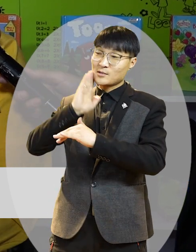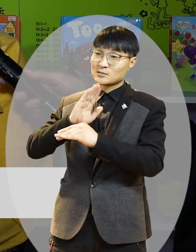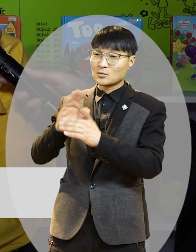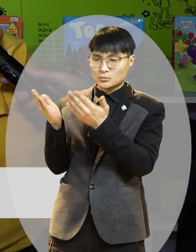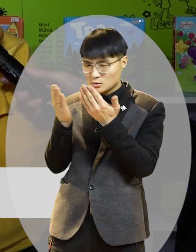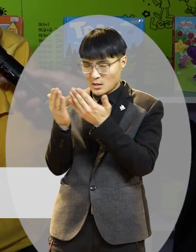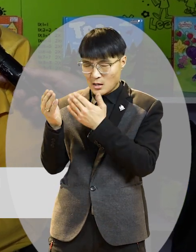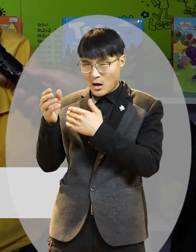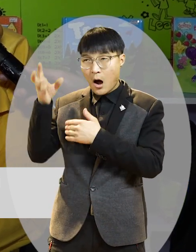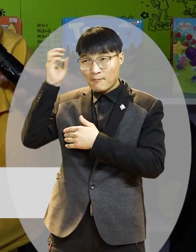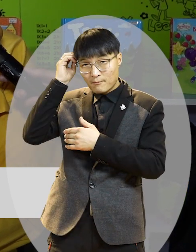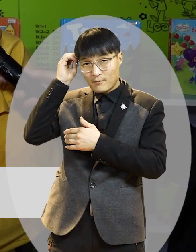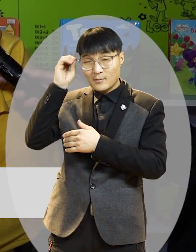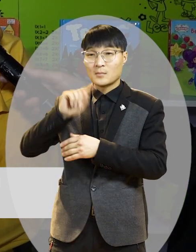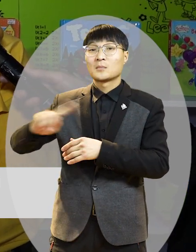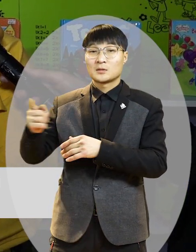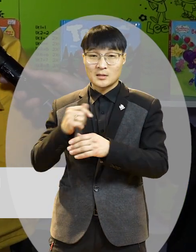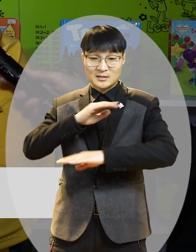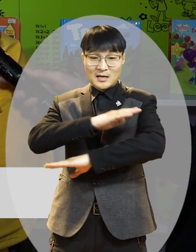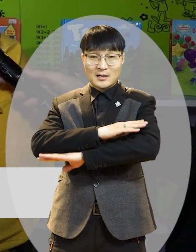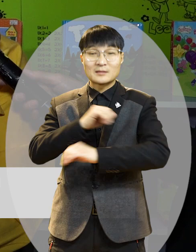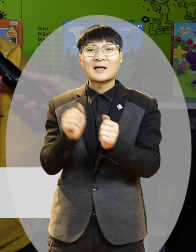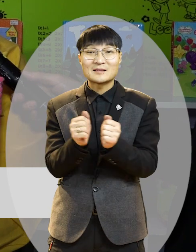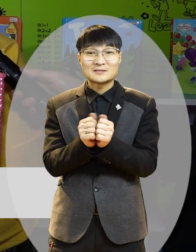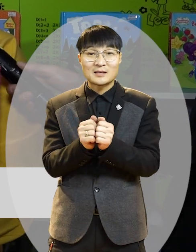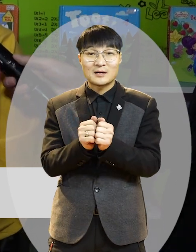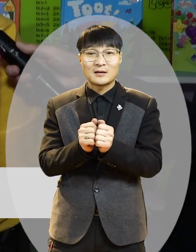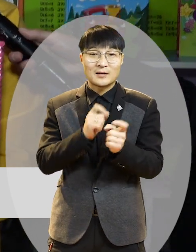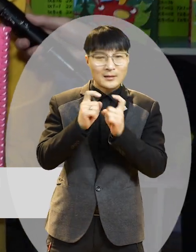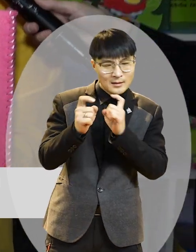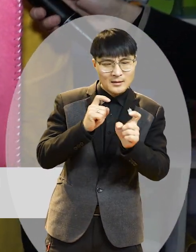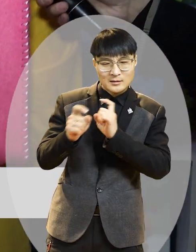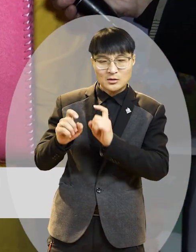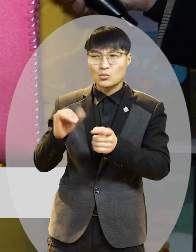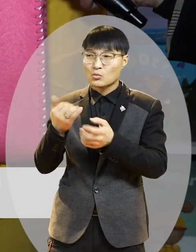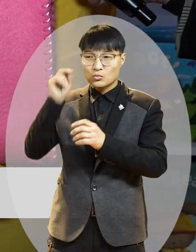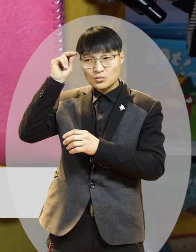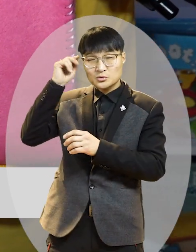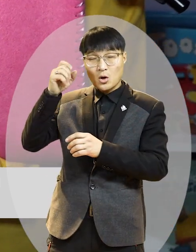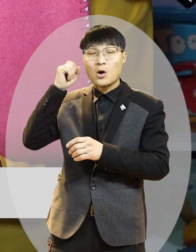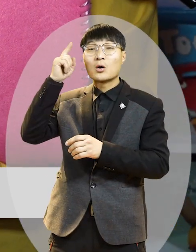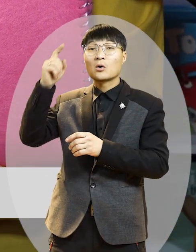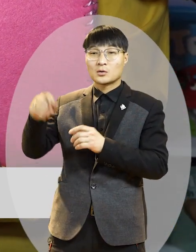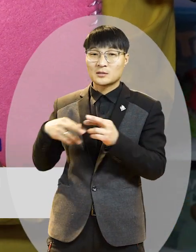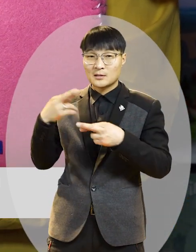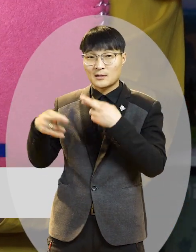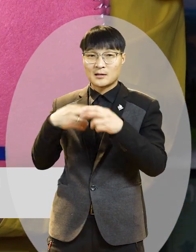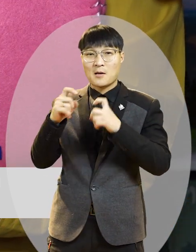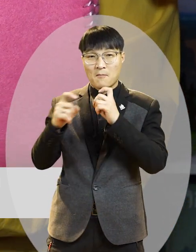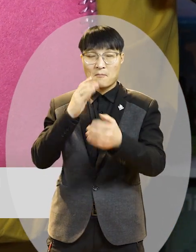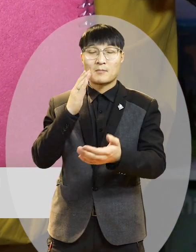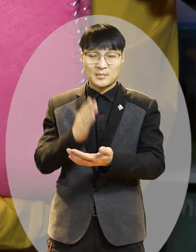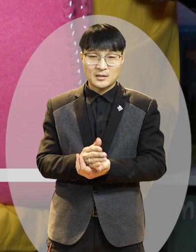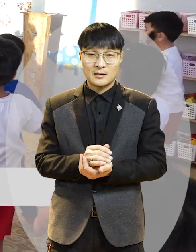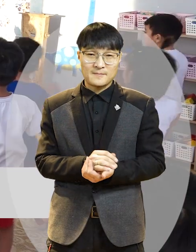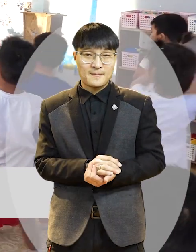хүүхд. Тэгээ буцаж ирээд ангитаа ирээд найз нуртаа бас ийм үлгэрийнхээ тухай энэ ингээд яриад өгдөг. Зургийг нь хараад хүүхдүүд ингээд